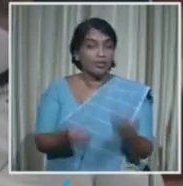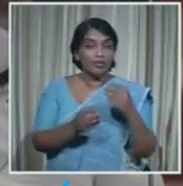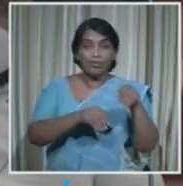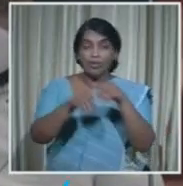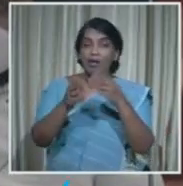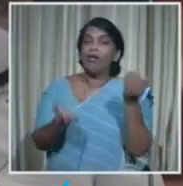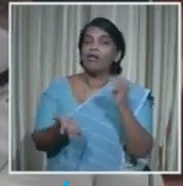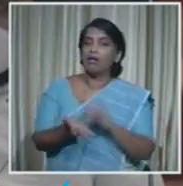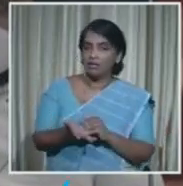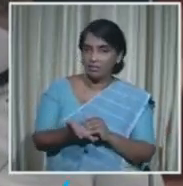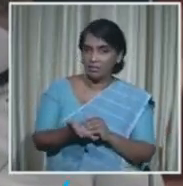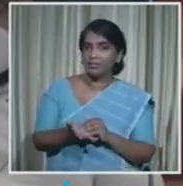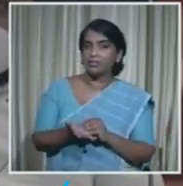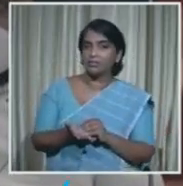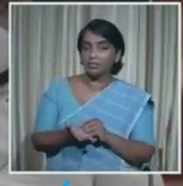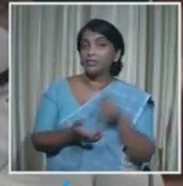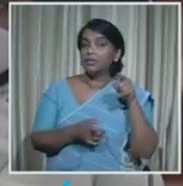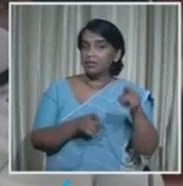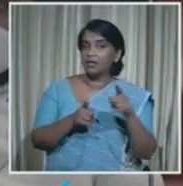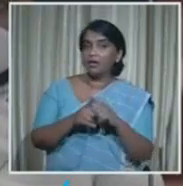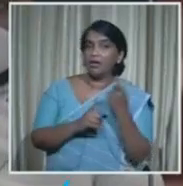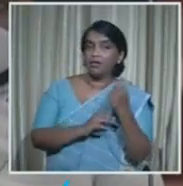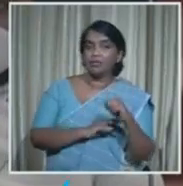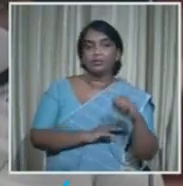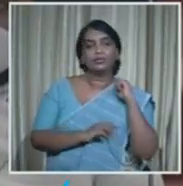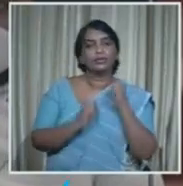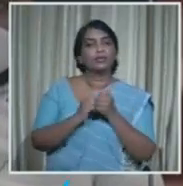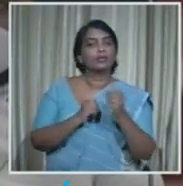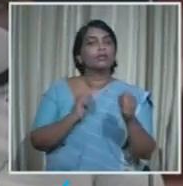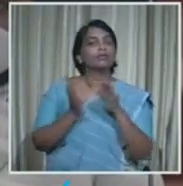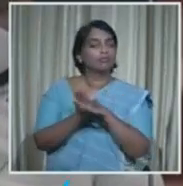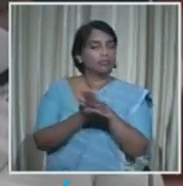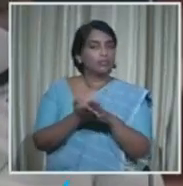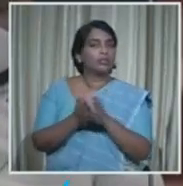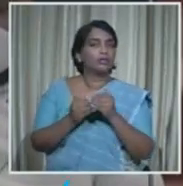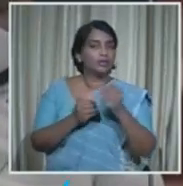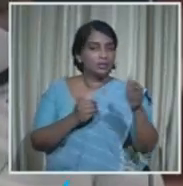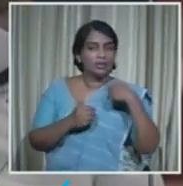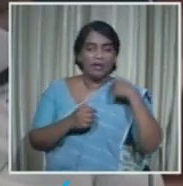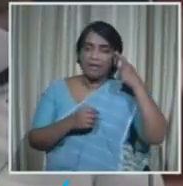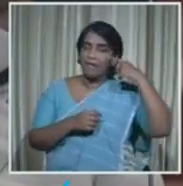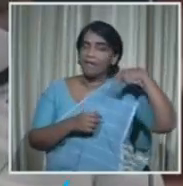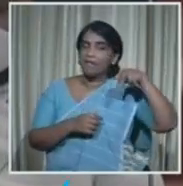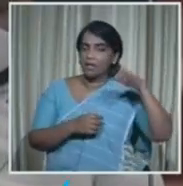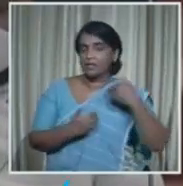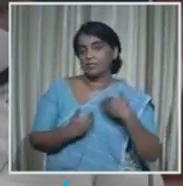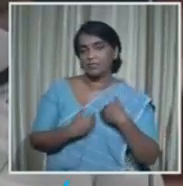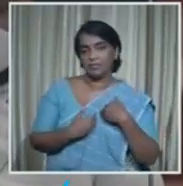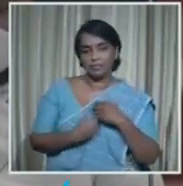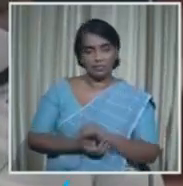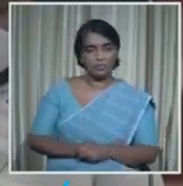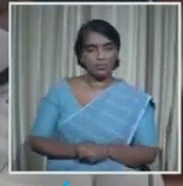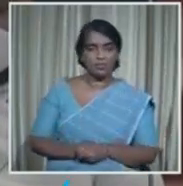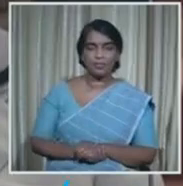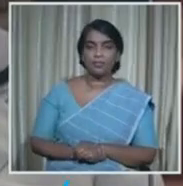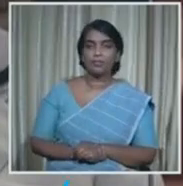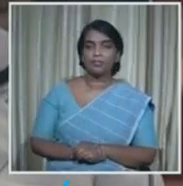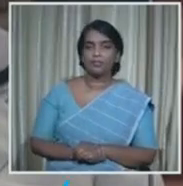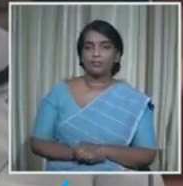නැවත ඒ අයගේ ආර්ථිකය හදාගන්න වැඩපිළිවෙල ඉදිරියට යාවි කියන විශ්වාසය මා තුල තියෙනවා. දැන්